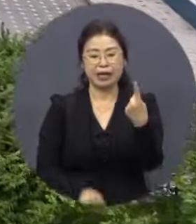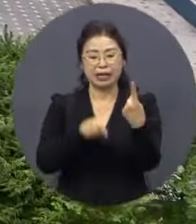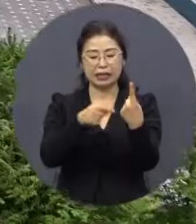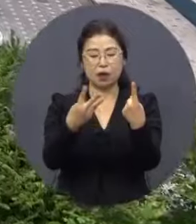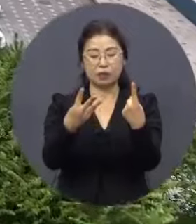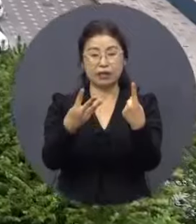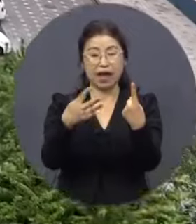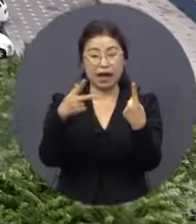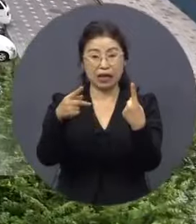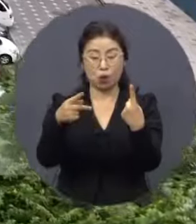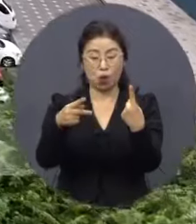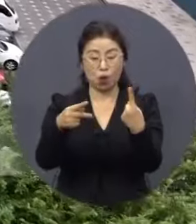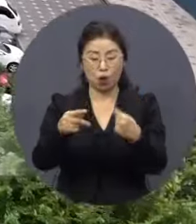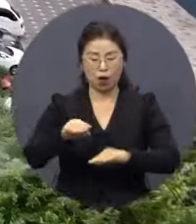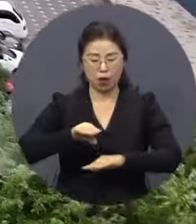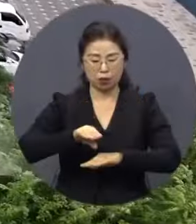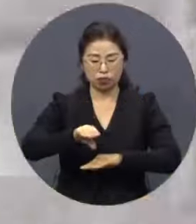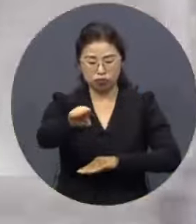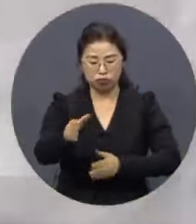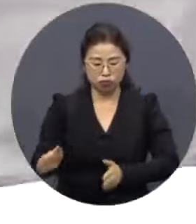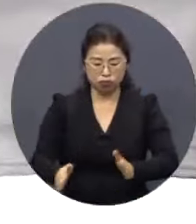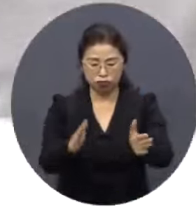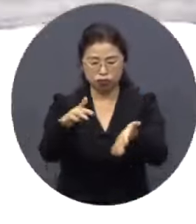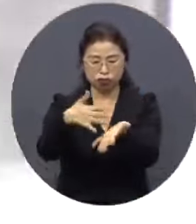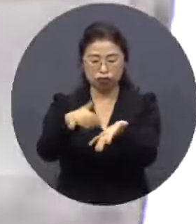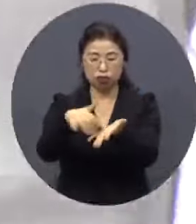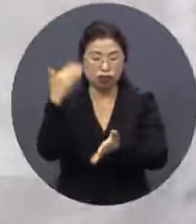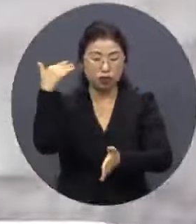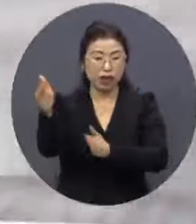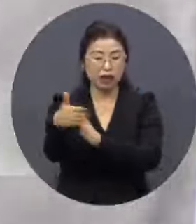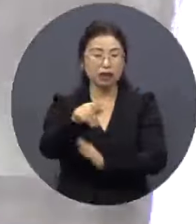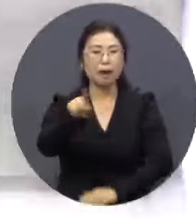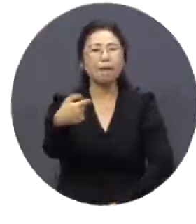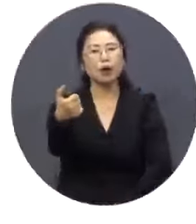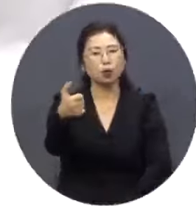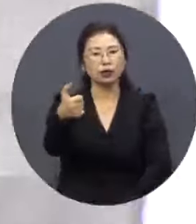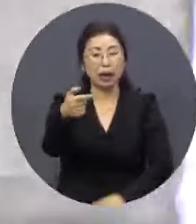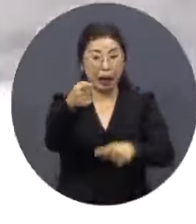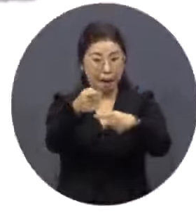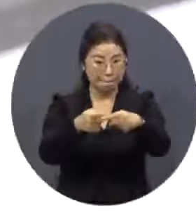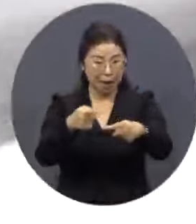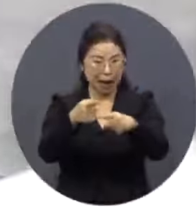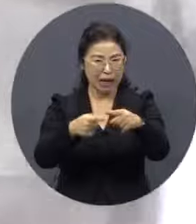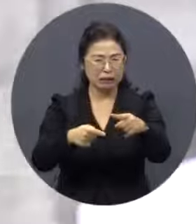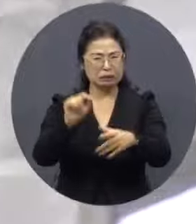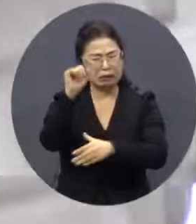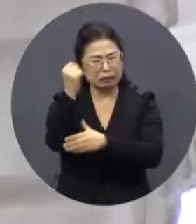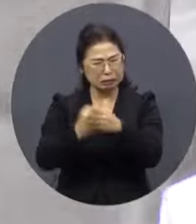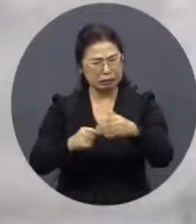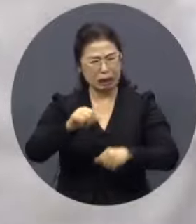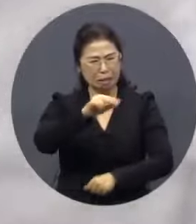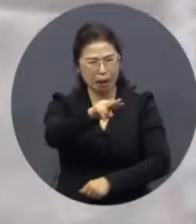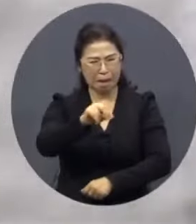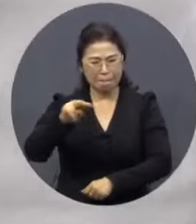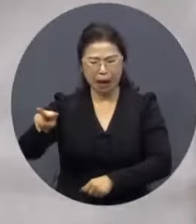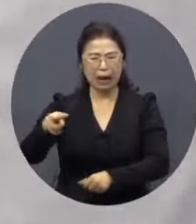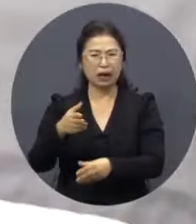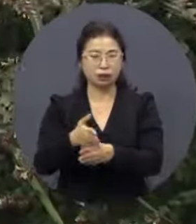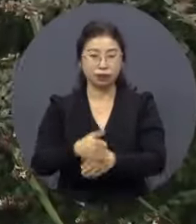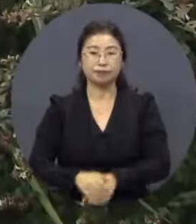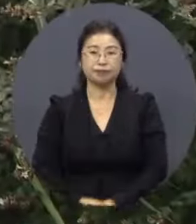1.4km 구간에 달린 태극기는 150여 개. 직접 살펴보니 절반가량은 훼손된 것으로 파악됐습니다.